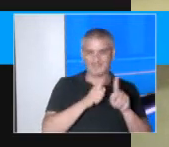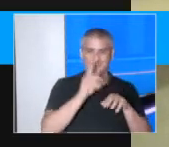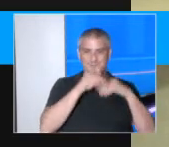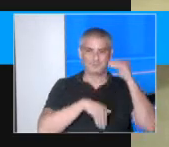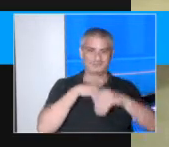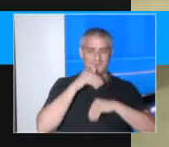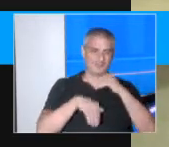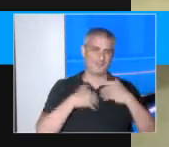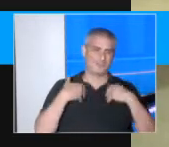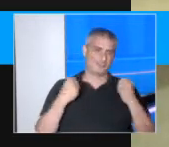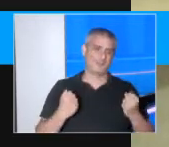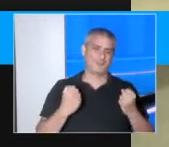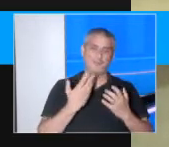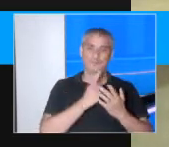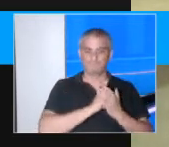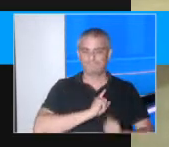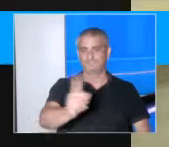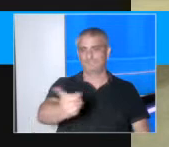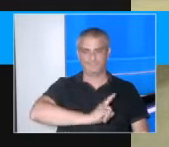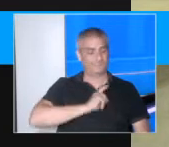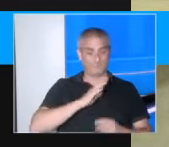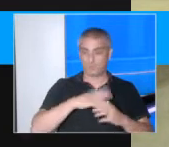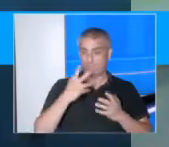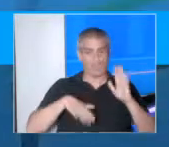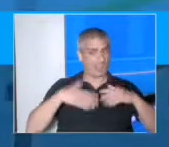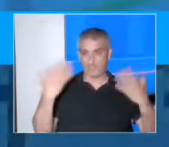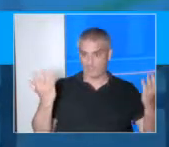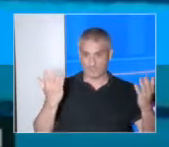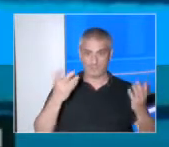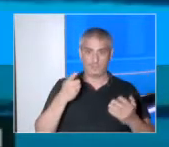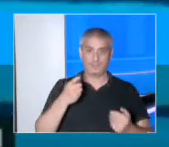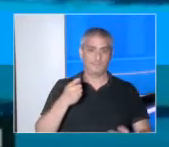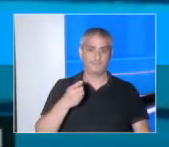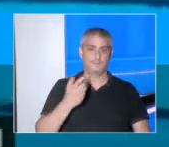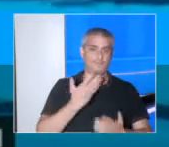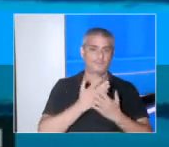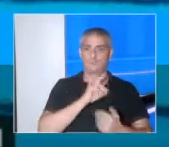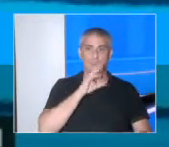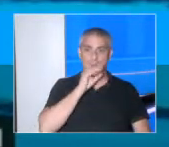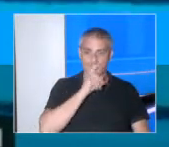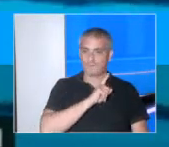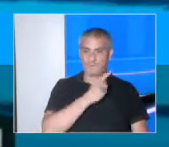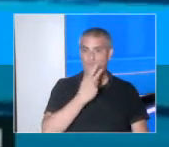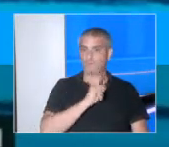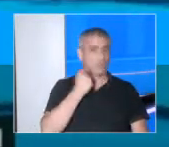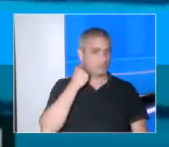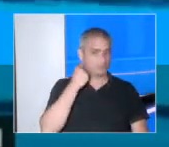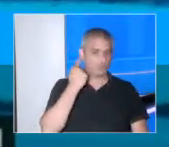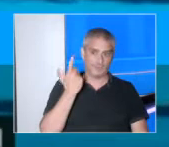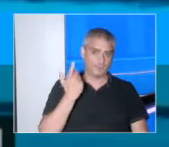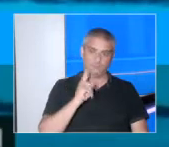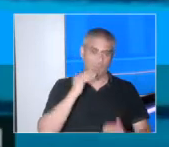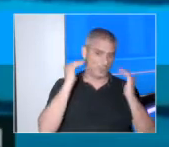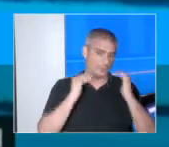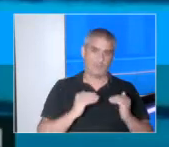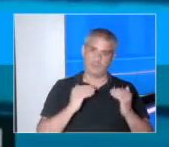כמו ששוחה שחיין בריא. העובדה שהגפיים שלו לא מתפקדות, העובדה שהוא לא מדבר, והעובדה שהוא לא שומע, לא